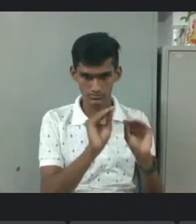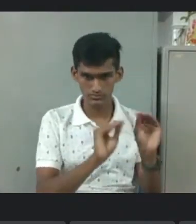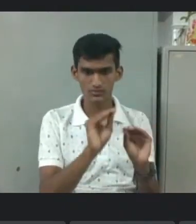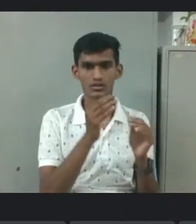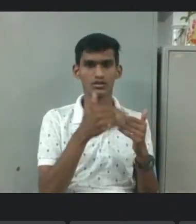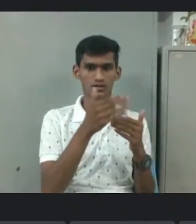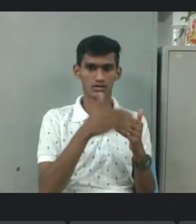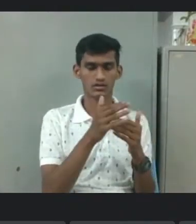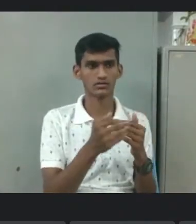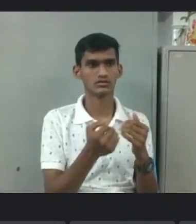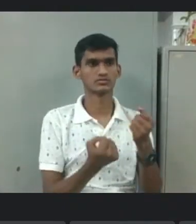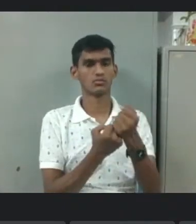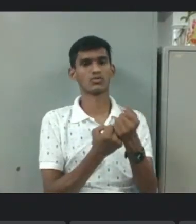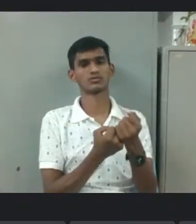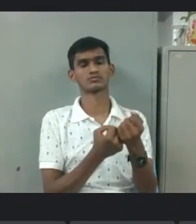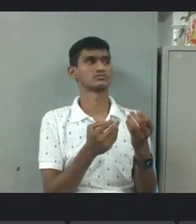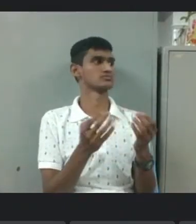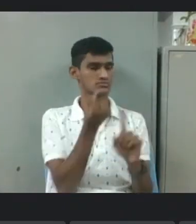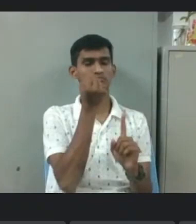സപ്പോർട്ടുകൾ എടുത്തുകൊണ്ടേയിരിക്കണം.